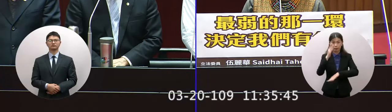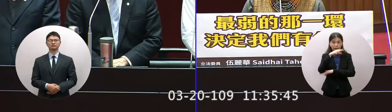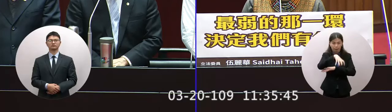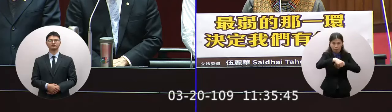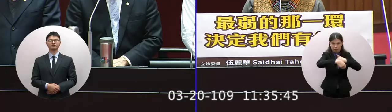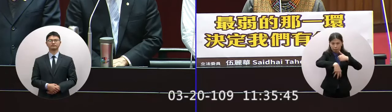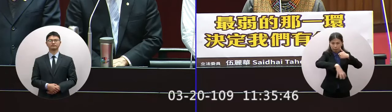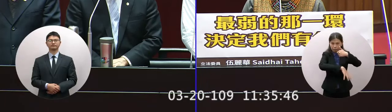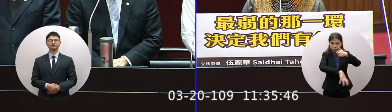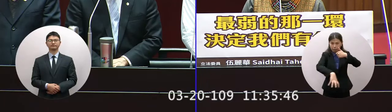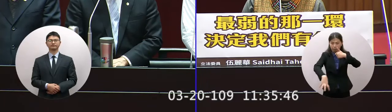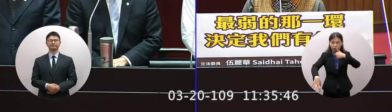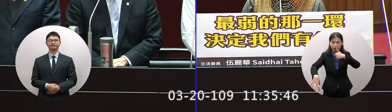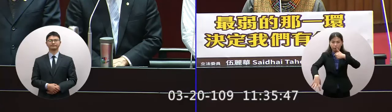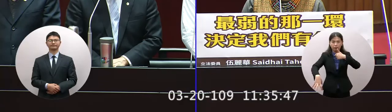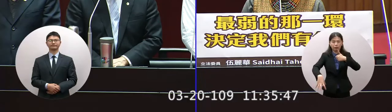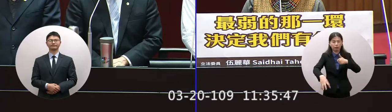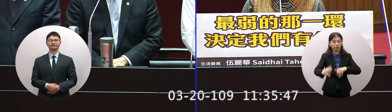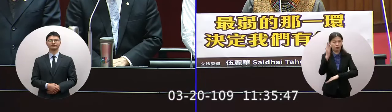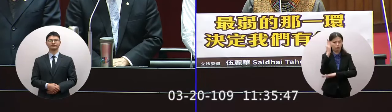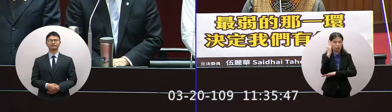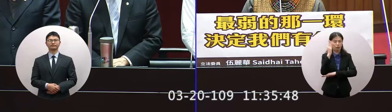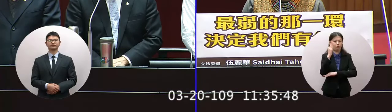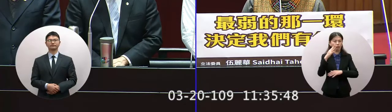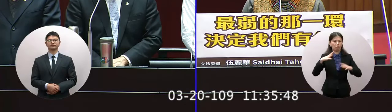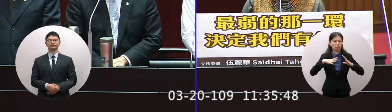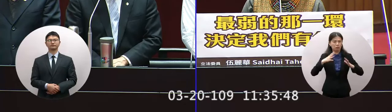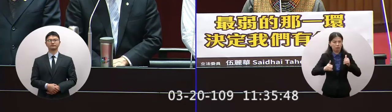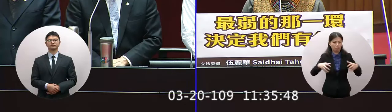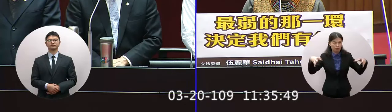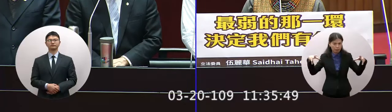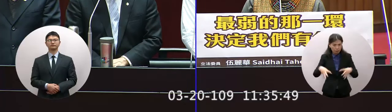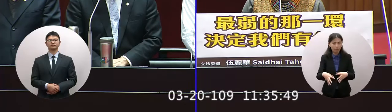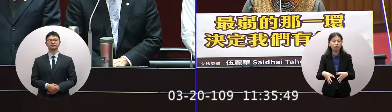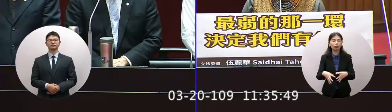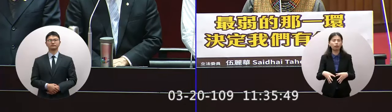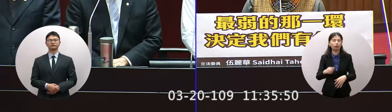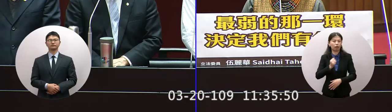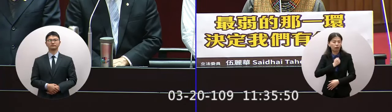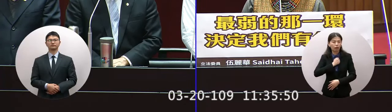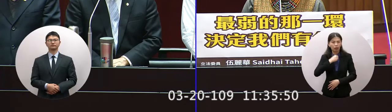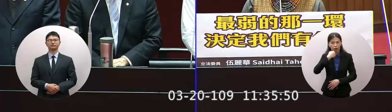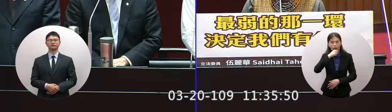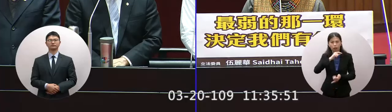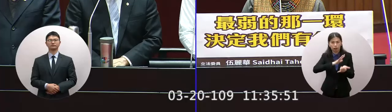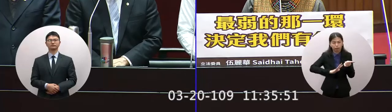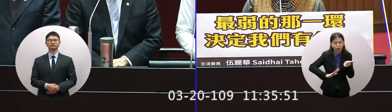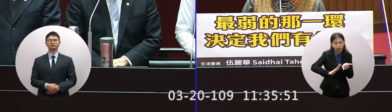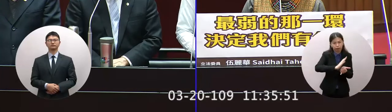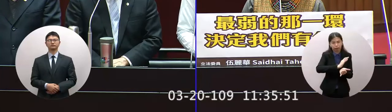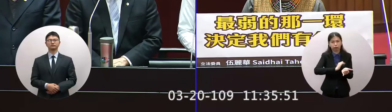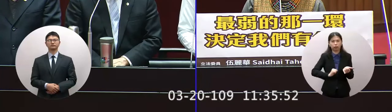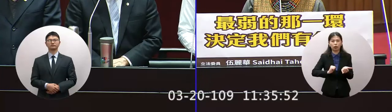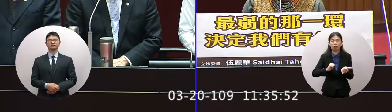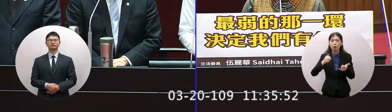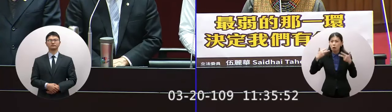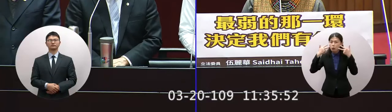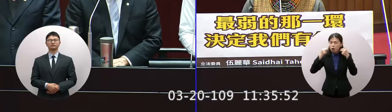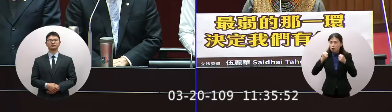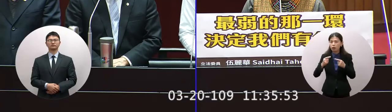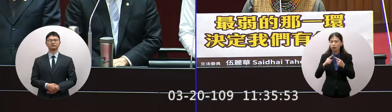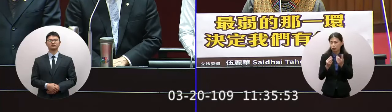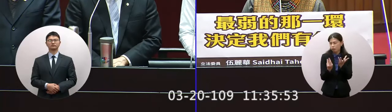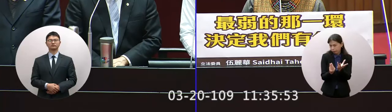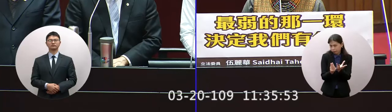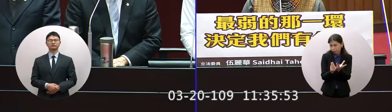我们所有的部会，我们的官员，我们的一起来认识我们这块土地上，我们虽然人数少，但